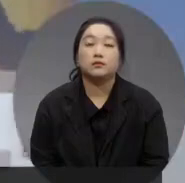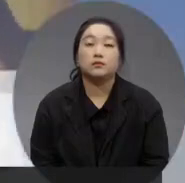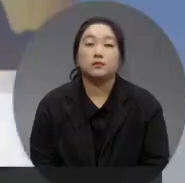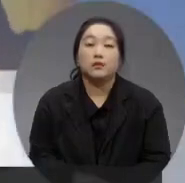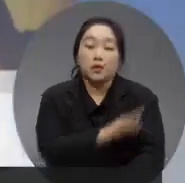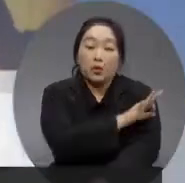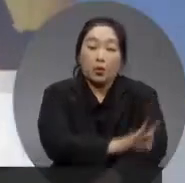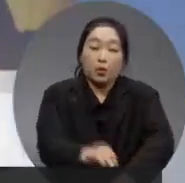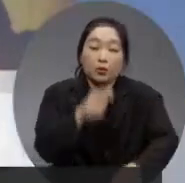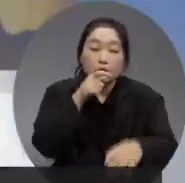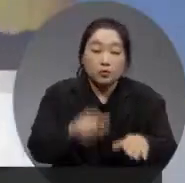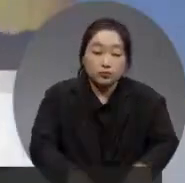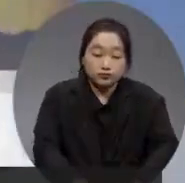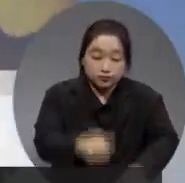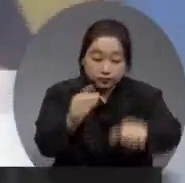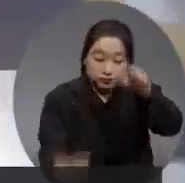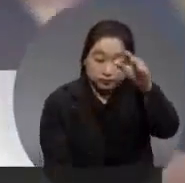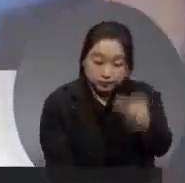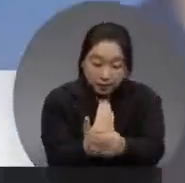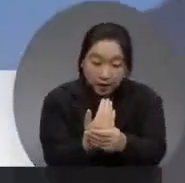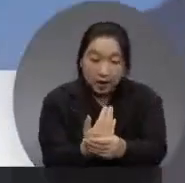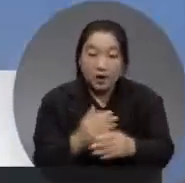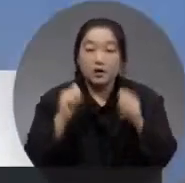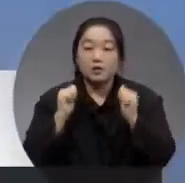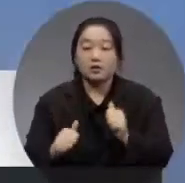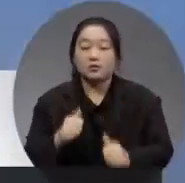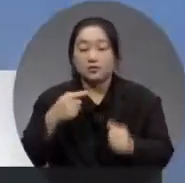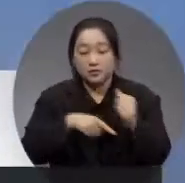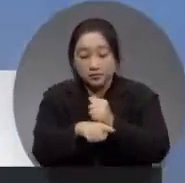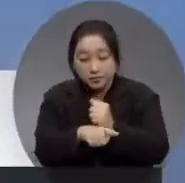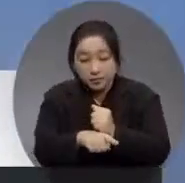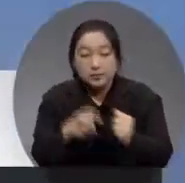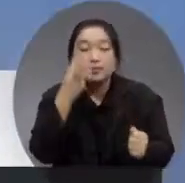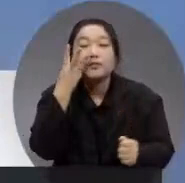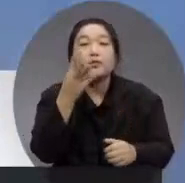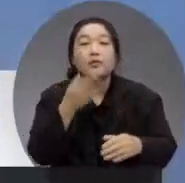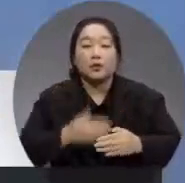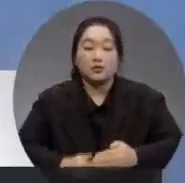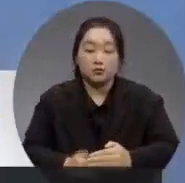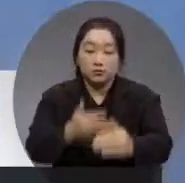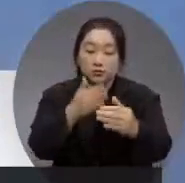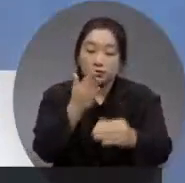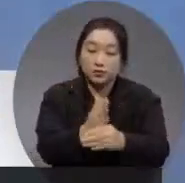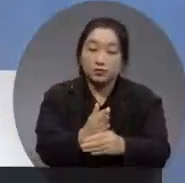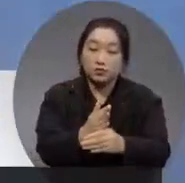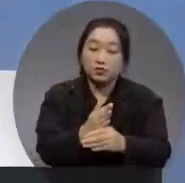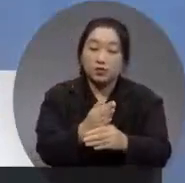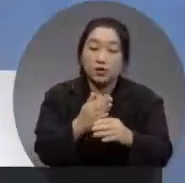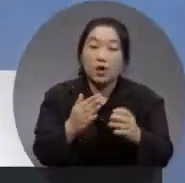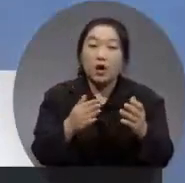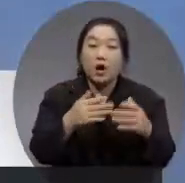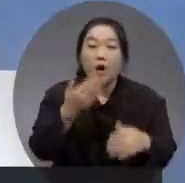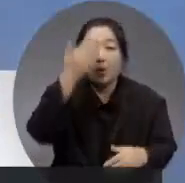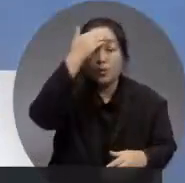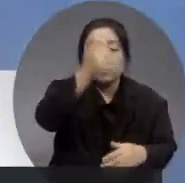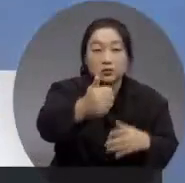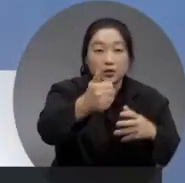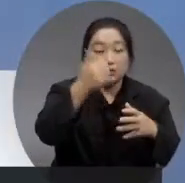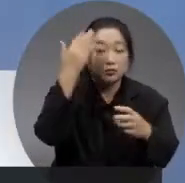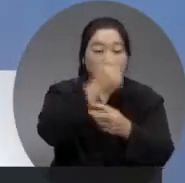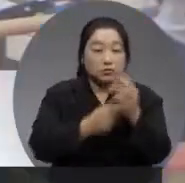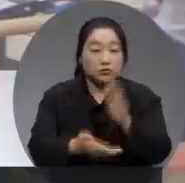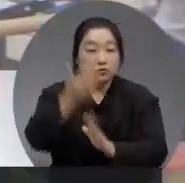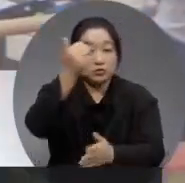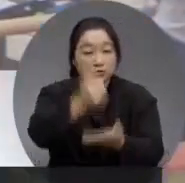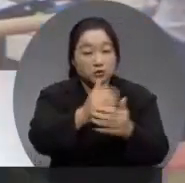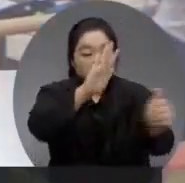오송 지하차도 참사에 대한 검찰 수사가 석달째 진행 중인데 하위직 공무원에게만 조사가 몰리고 있다는 주장이